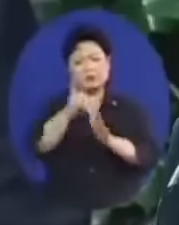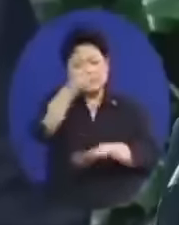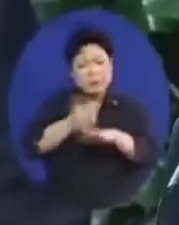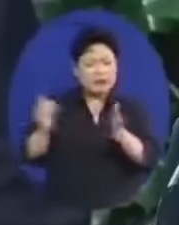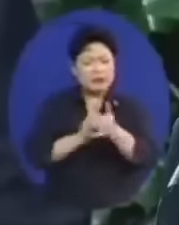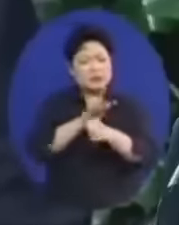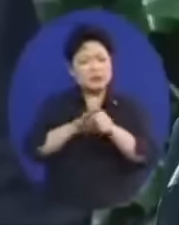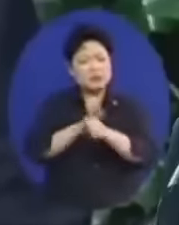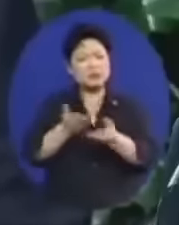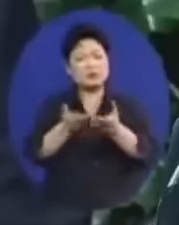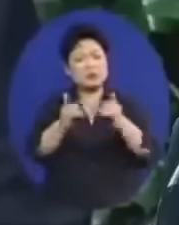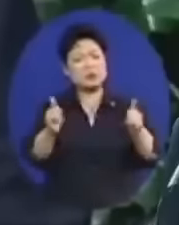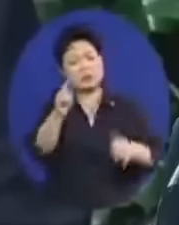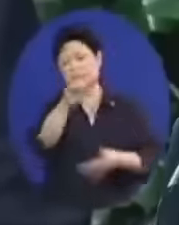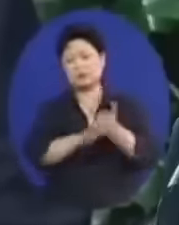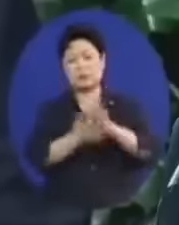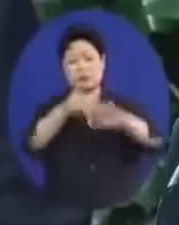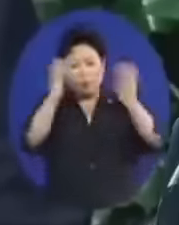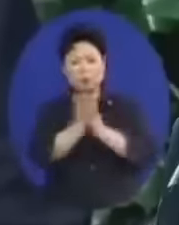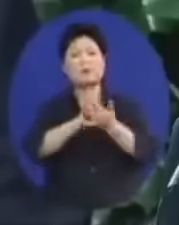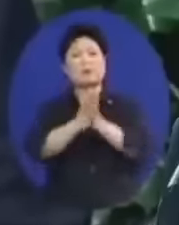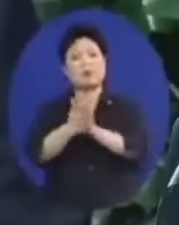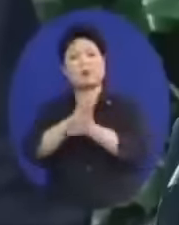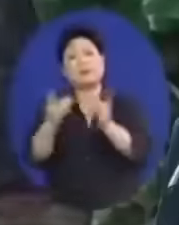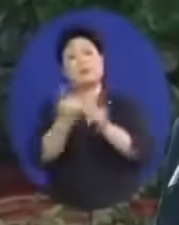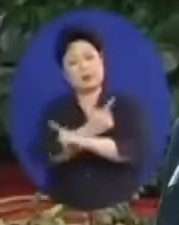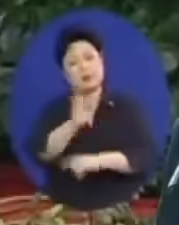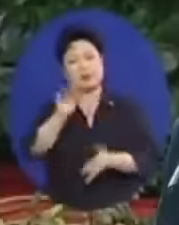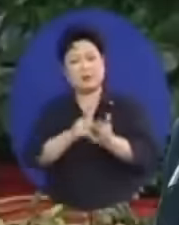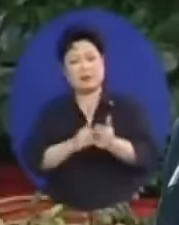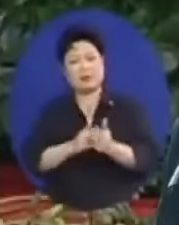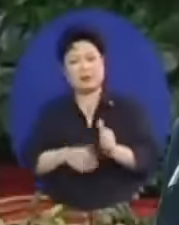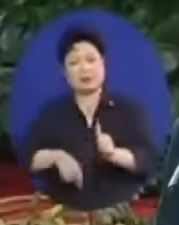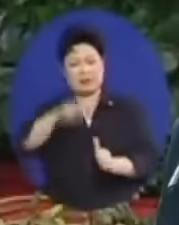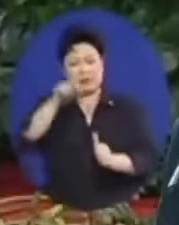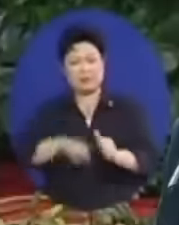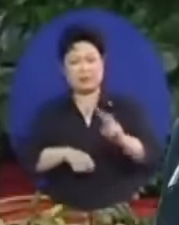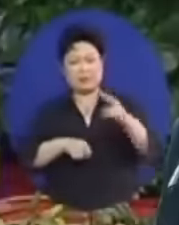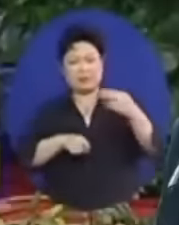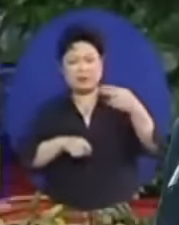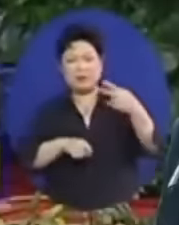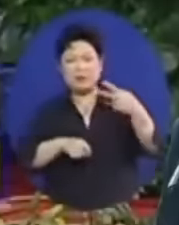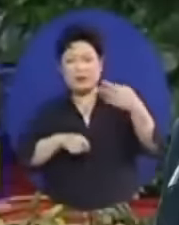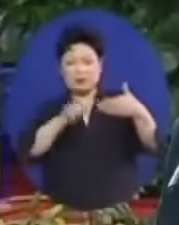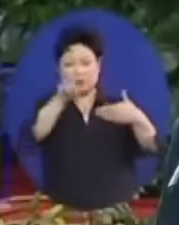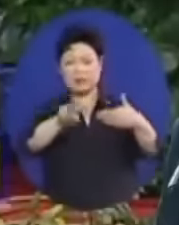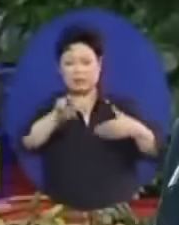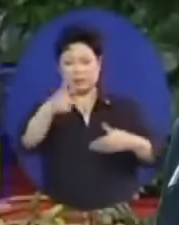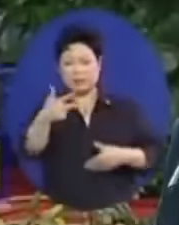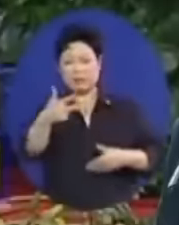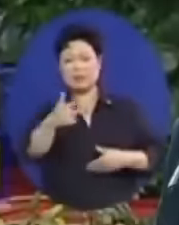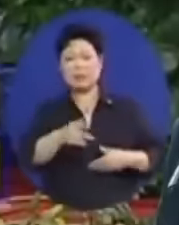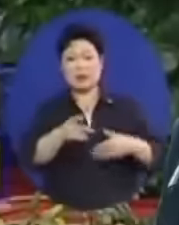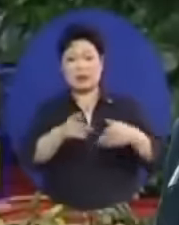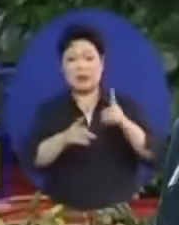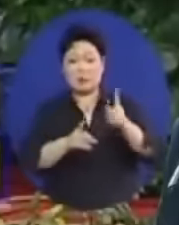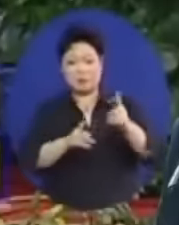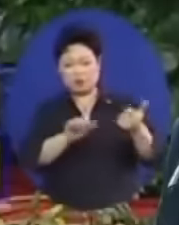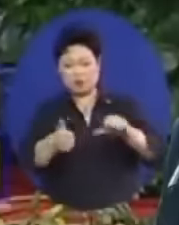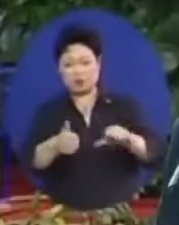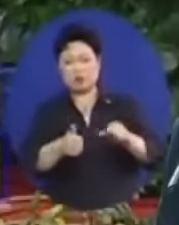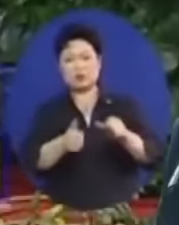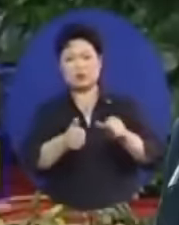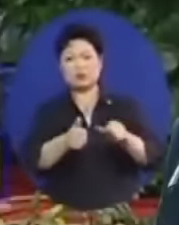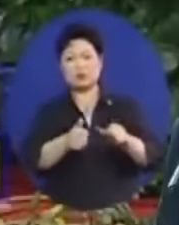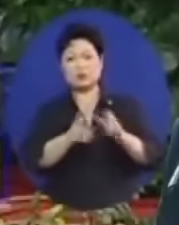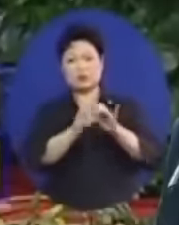있습니까? 모든 것은 변하고 마는 것입니다. 히브리서 9장 27절에 한 번 죽는 것은 사람에게 정해진 것이요 그